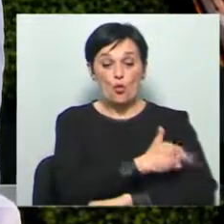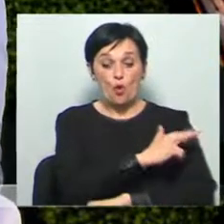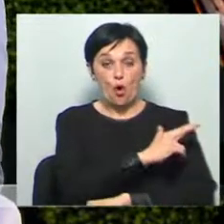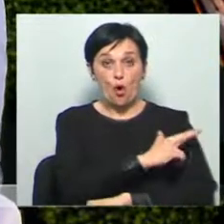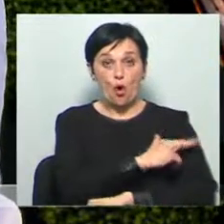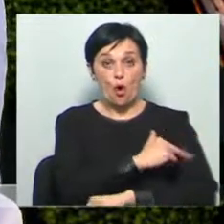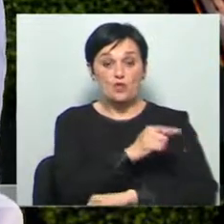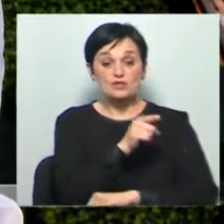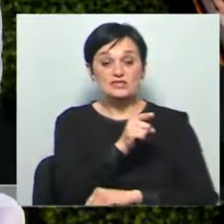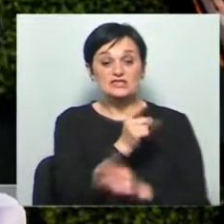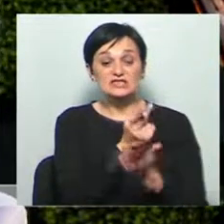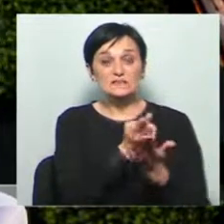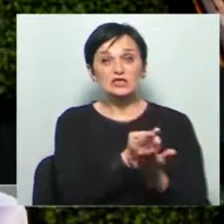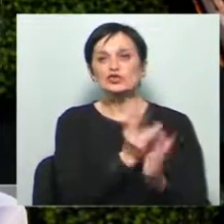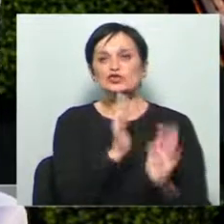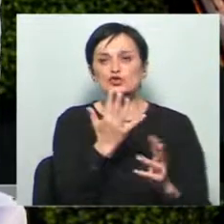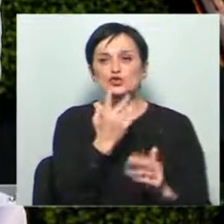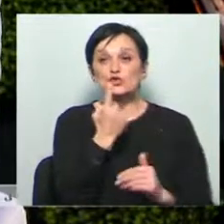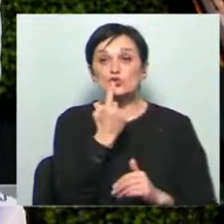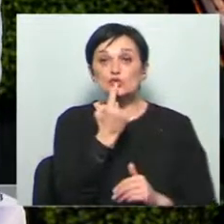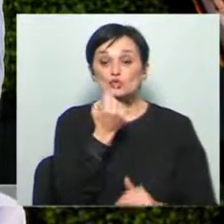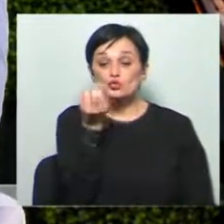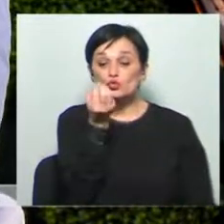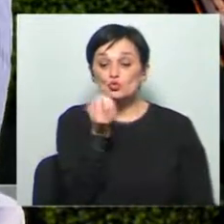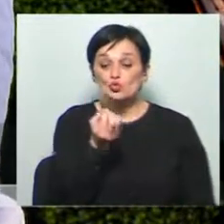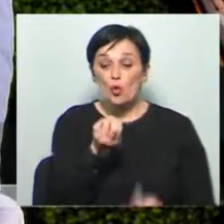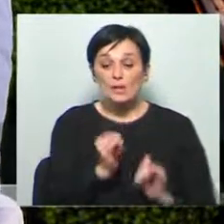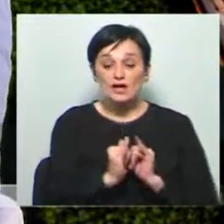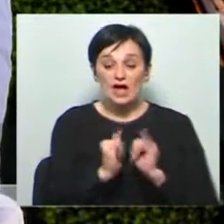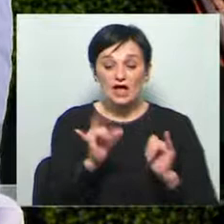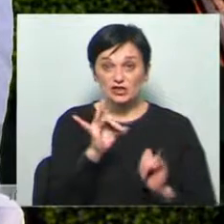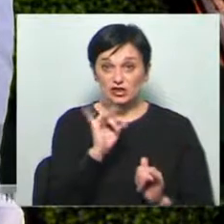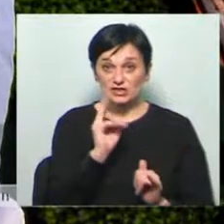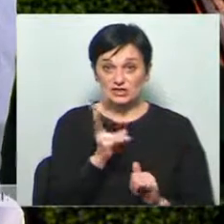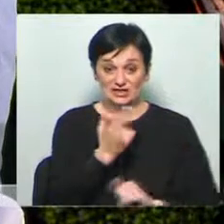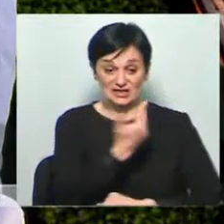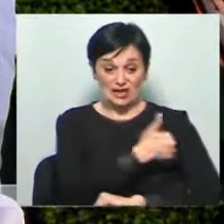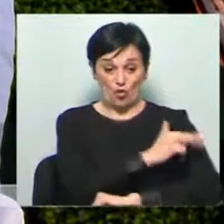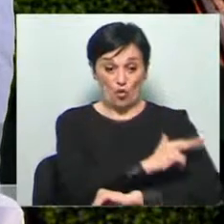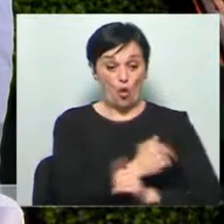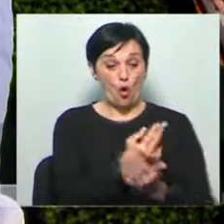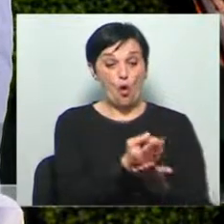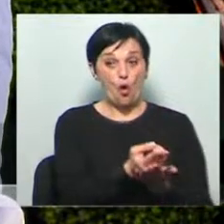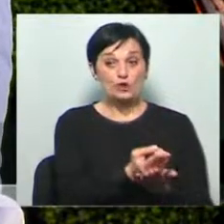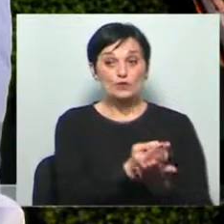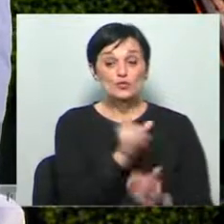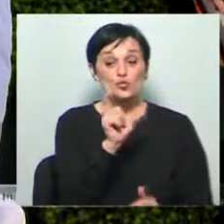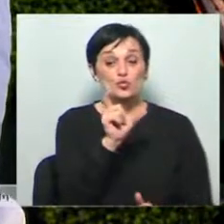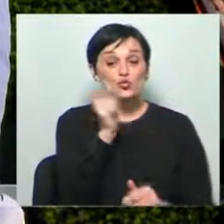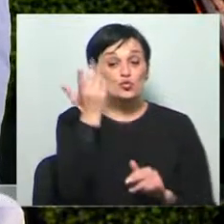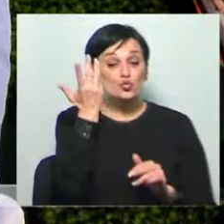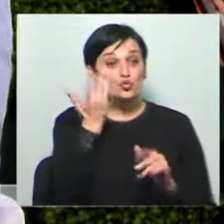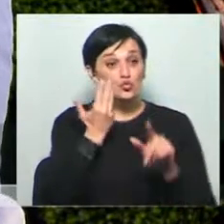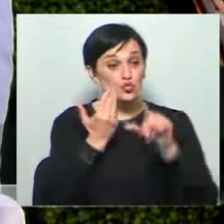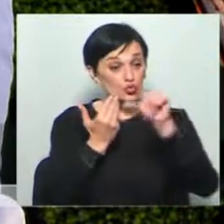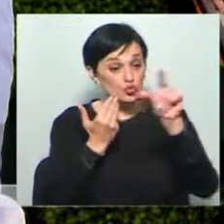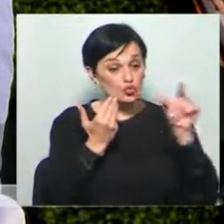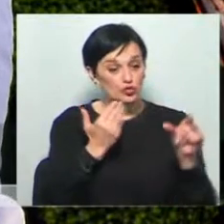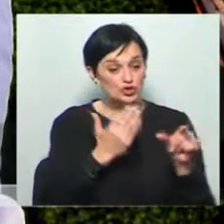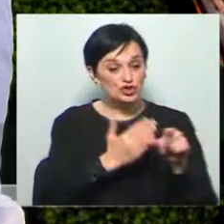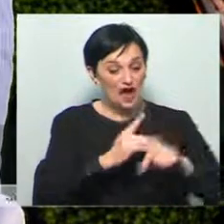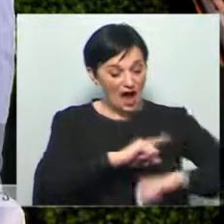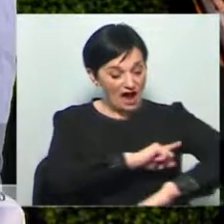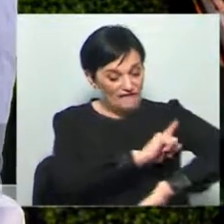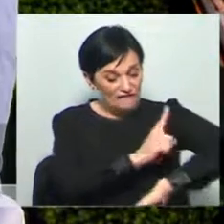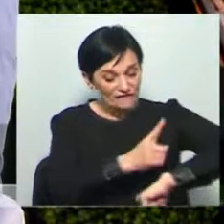ჰოსპიტალიზირების შემთხვევაში თრომბის გაჩენის რისკებზე. სწორედ ჰოსპიტალიზირების პერიოდში აი ლურჯად რაც არის აღნიშნული, ანუ ვენურ სისტემაში